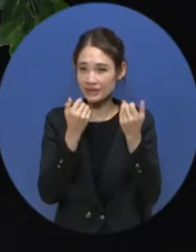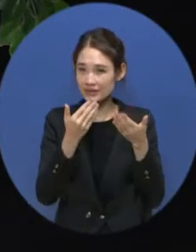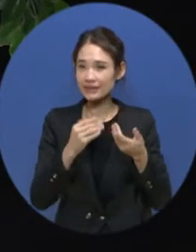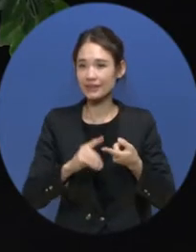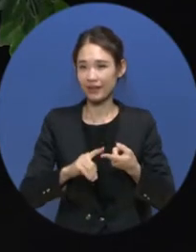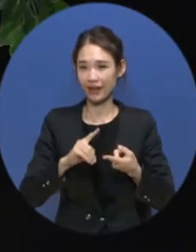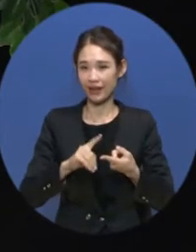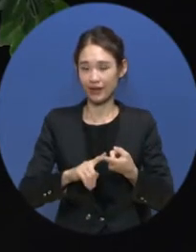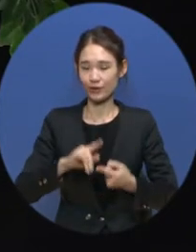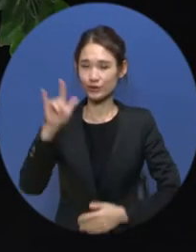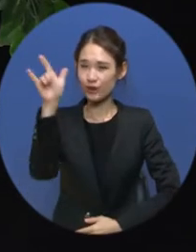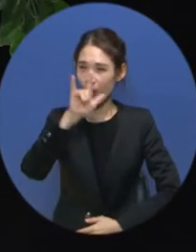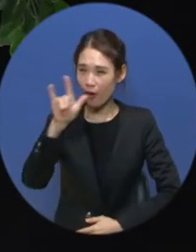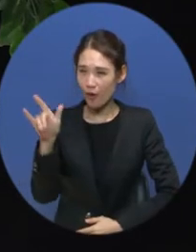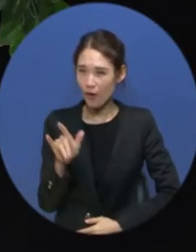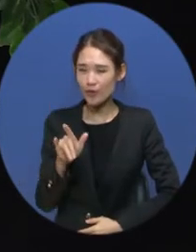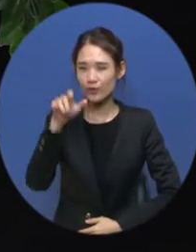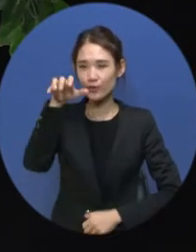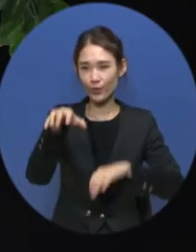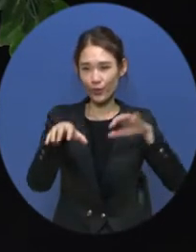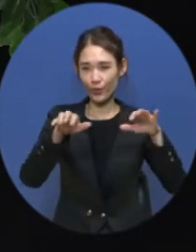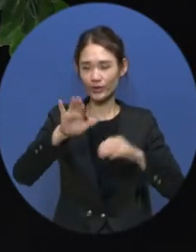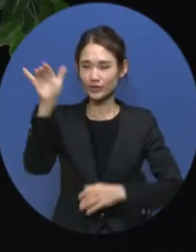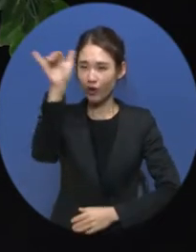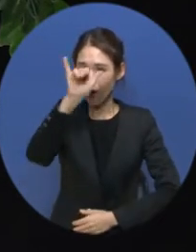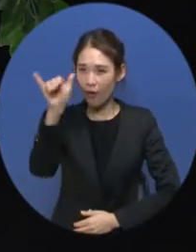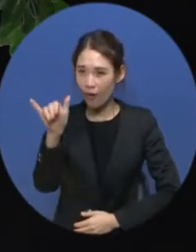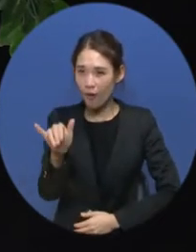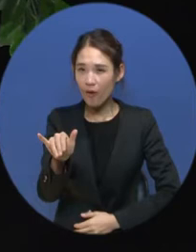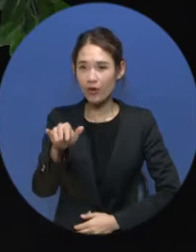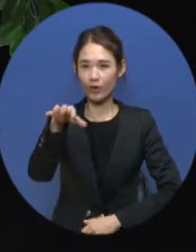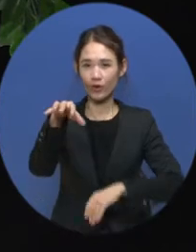네. 전국이니까 이렇게 전국에 있는